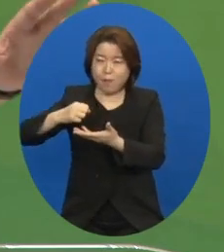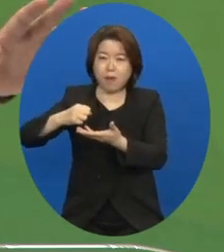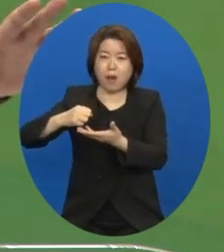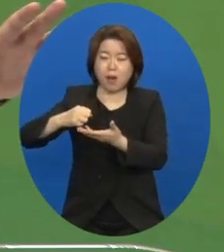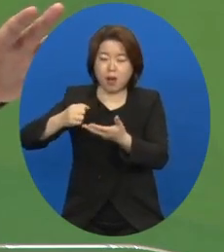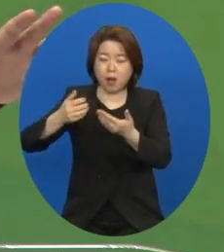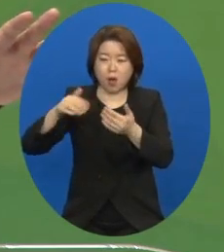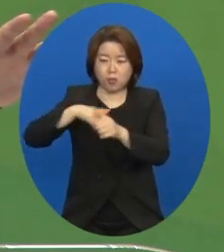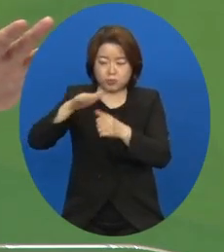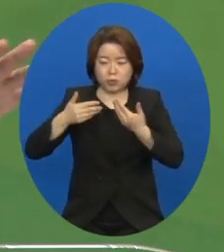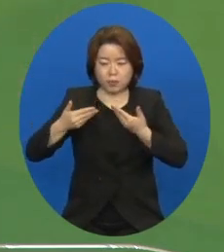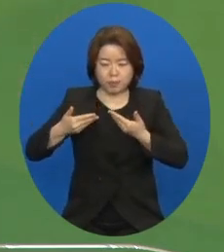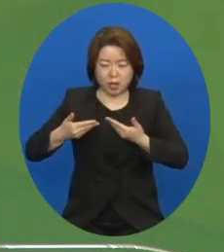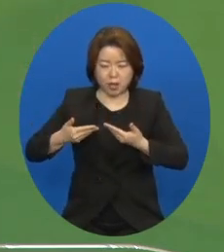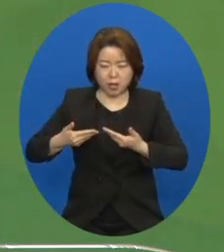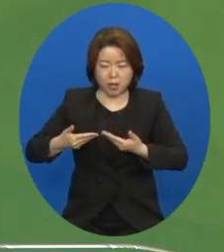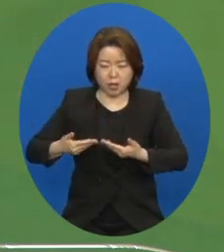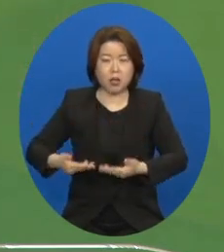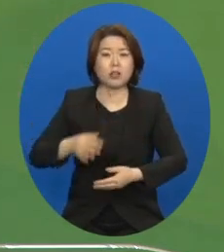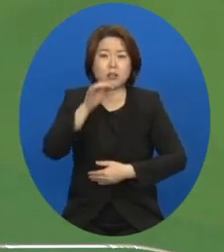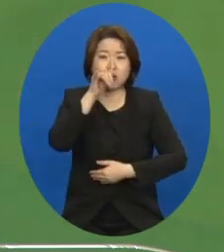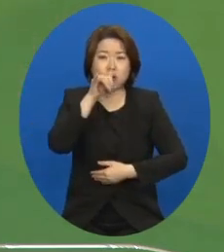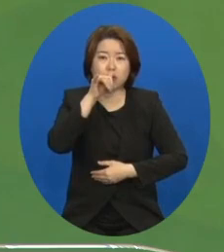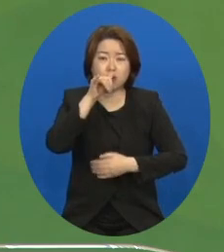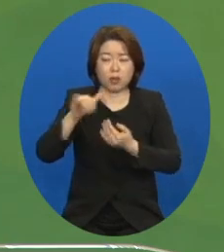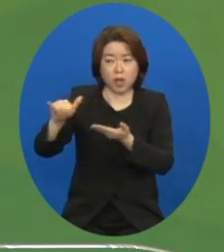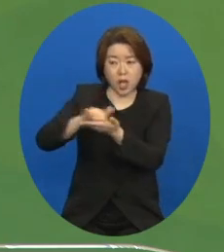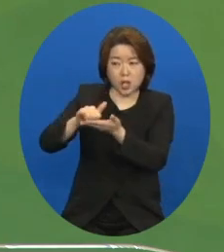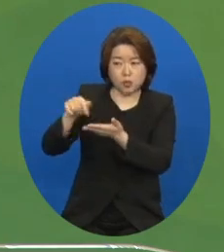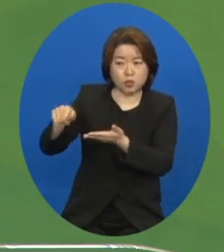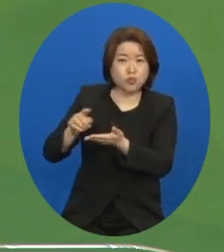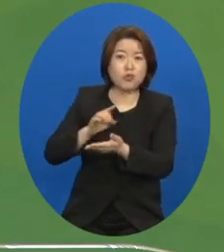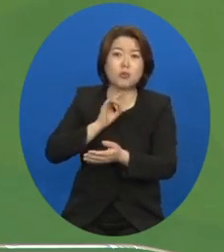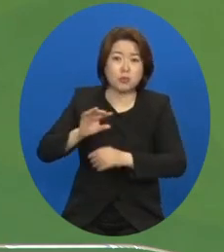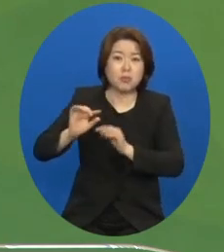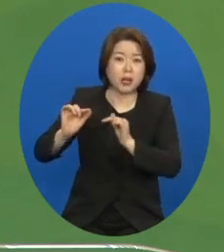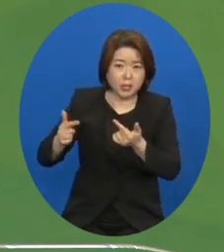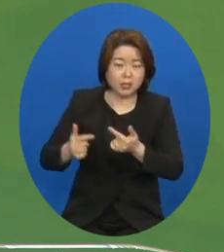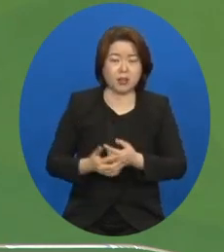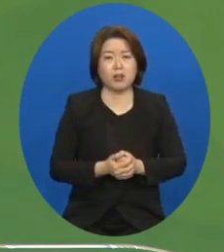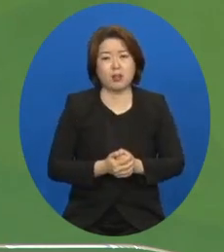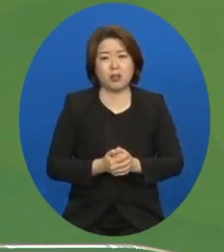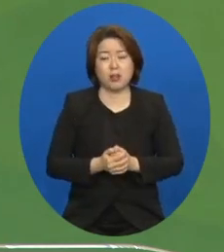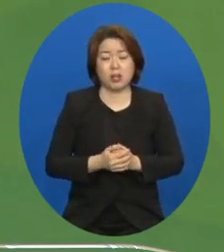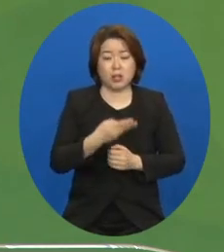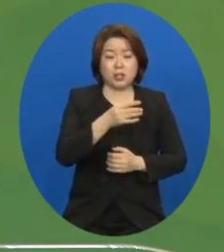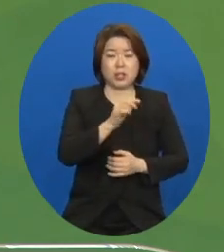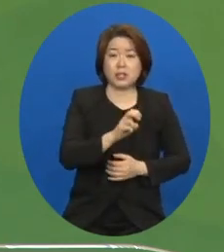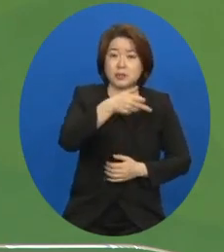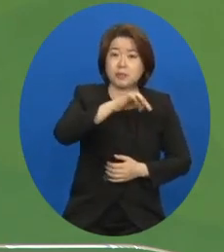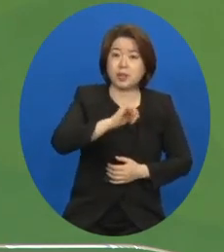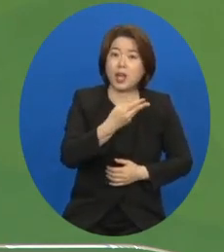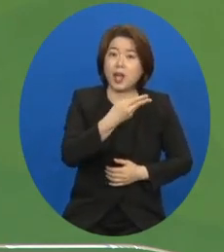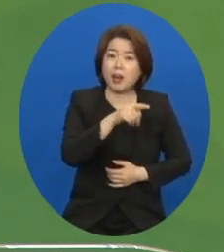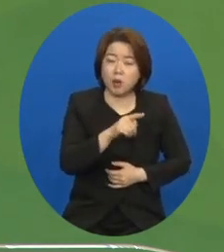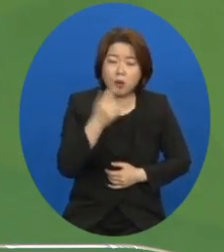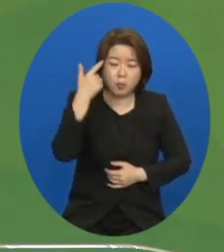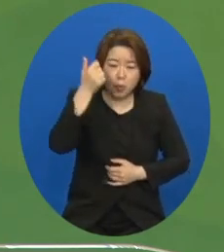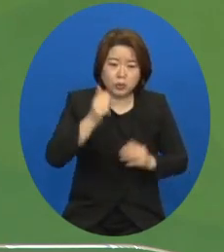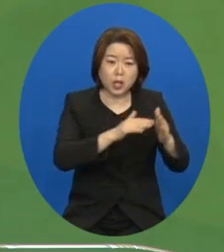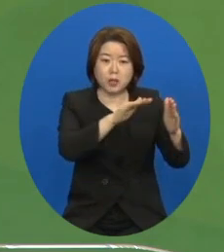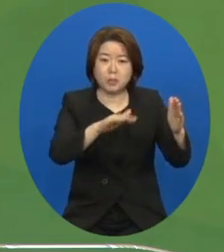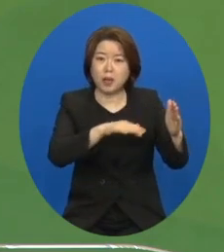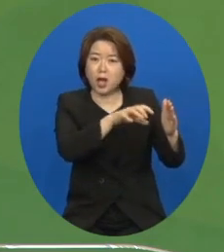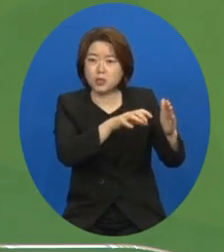쫙 가라앉아요. 근데 이 뉴욕뿐만 아니고 그 팀 켈러 목사님 가정에도